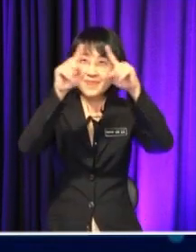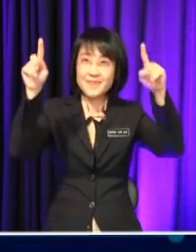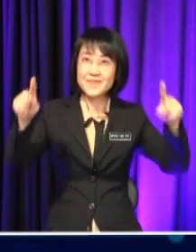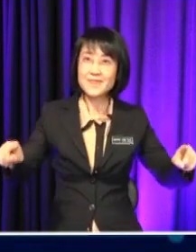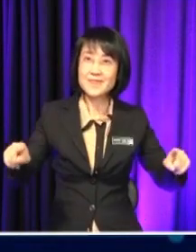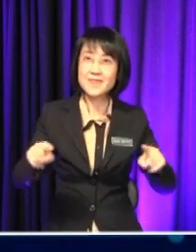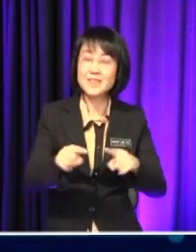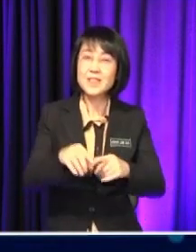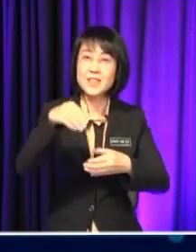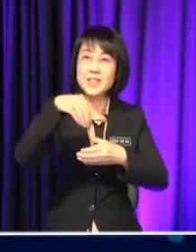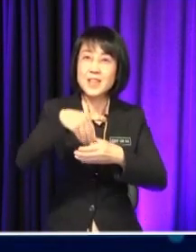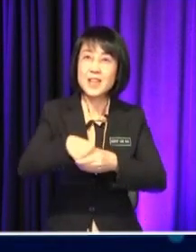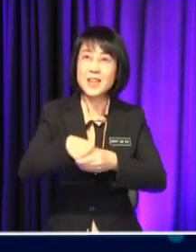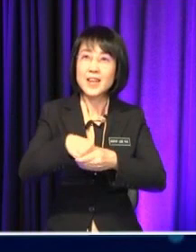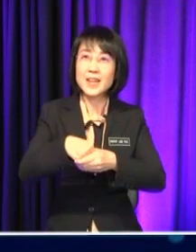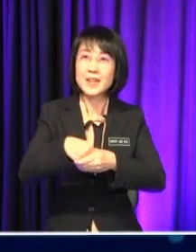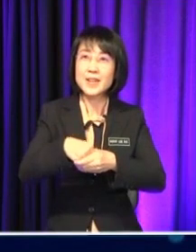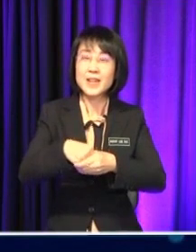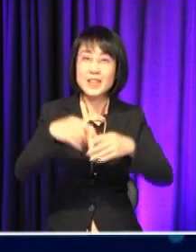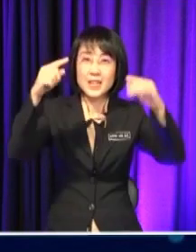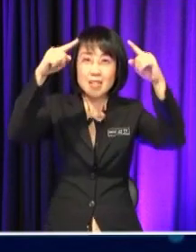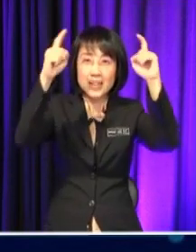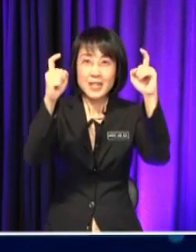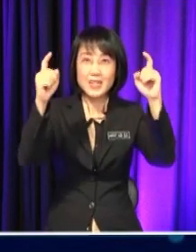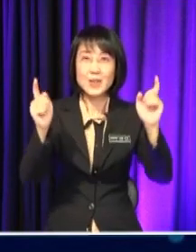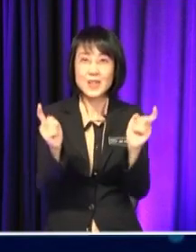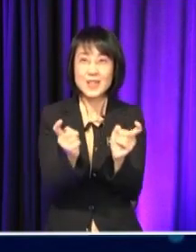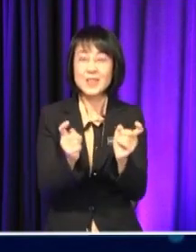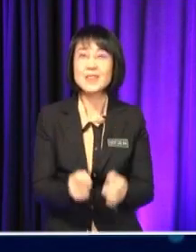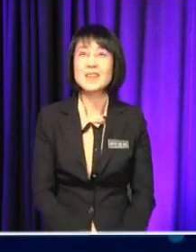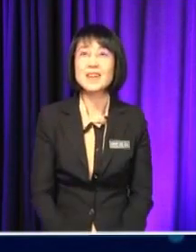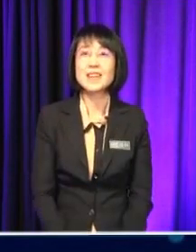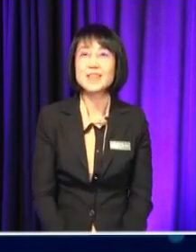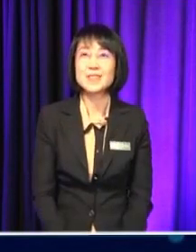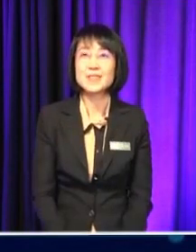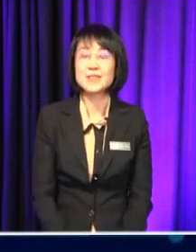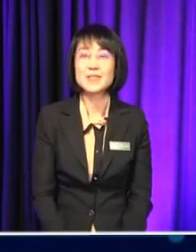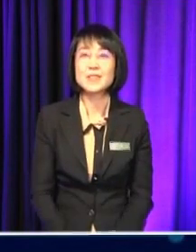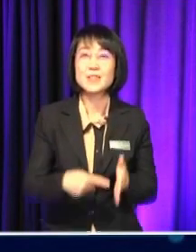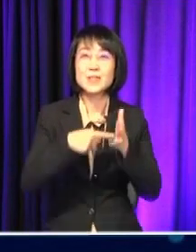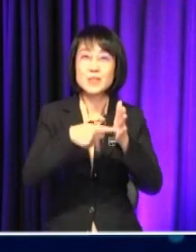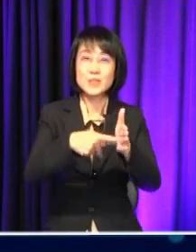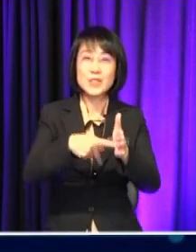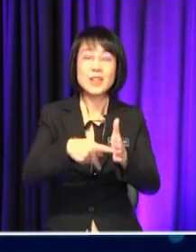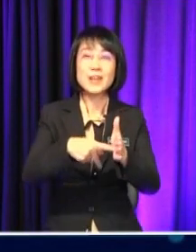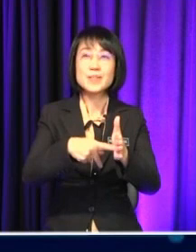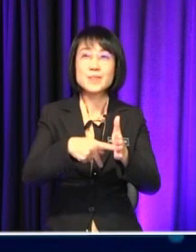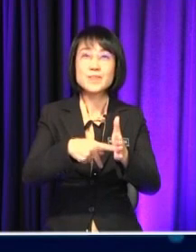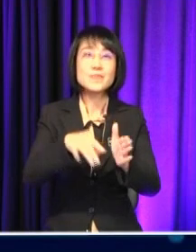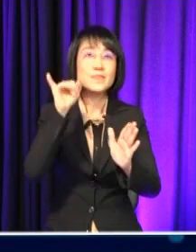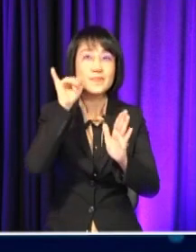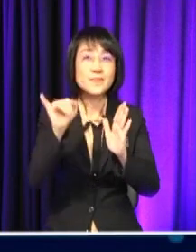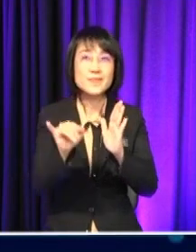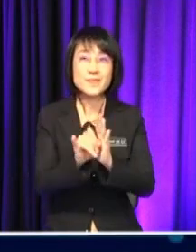dan di dalam ada satu ada di lingkungan menggambarkan paparan ataupun image apa tuh